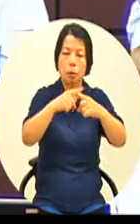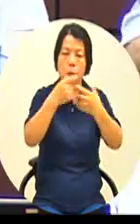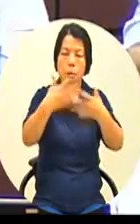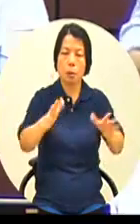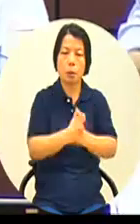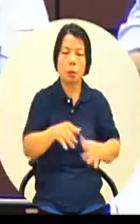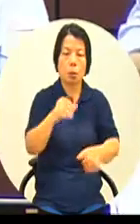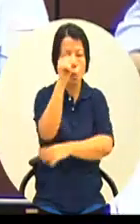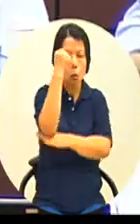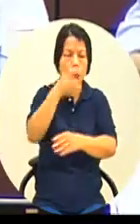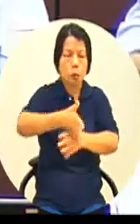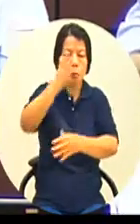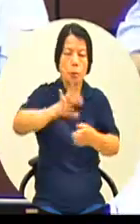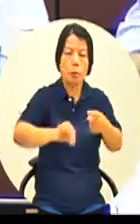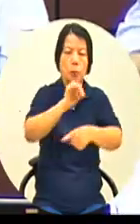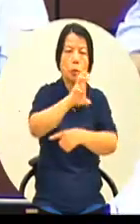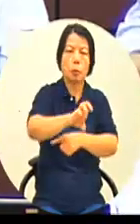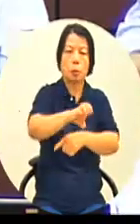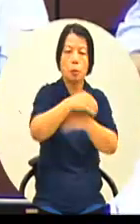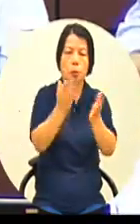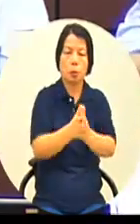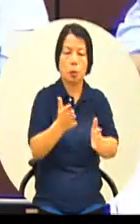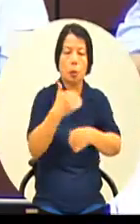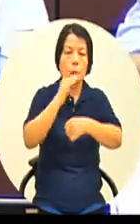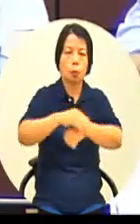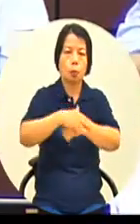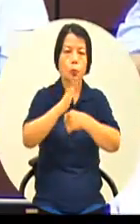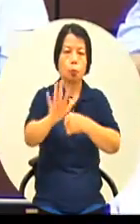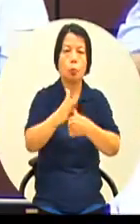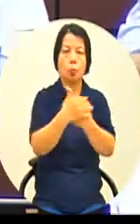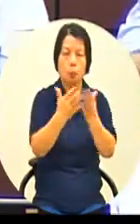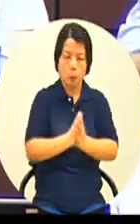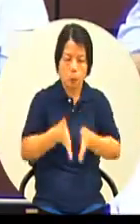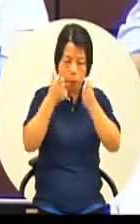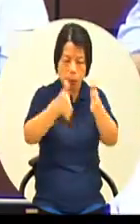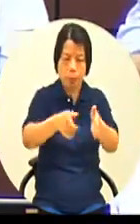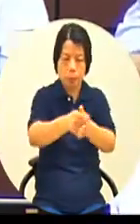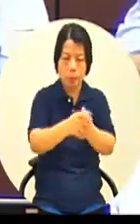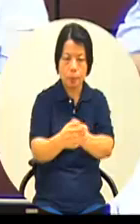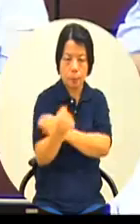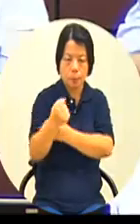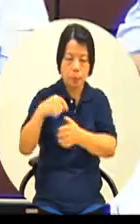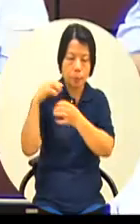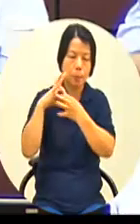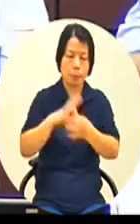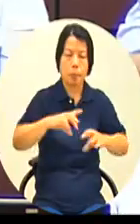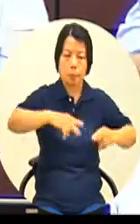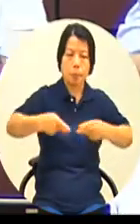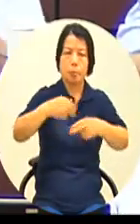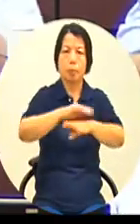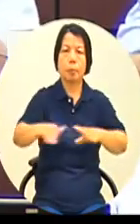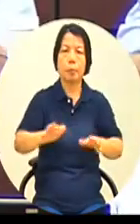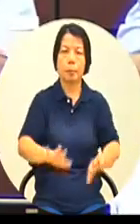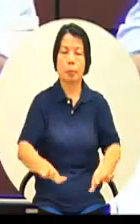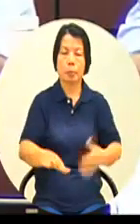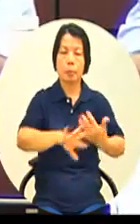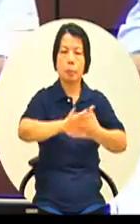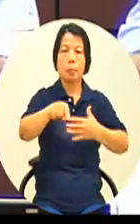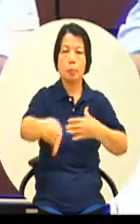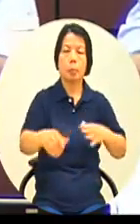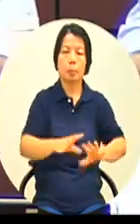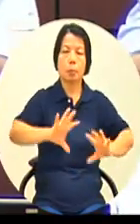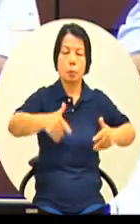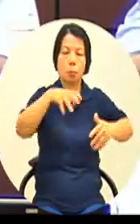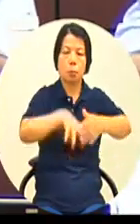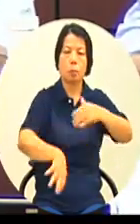有2亿多哈，所以这些都是非常好的思考，我们未来也会朝这个方向去做一些改善。另外呢，我想刺激这个国内